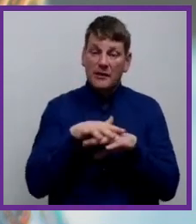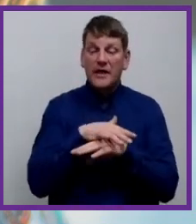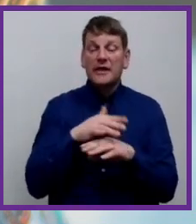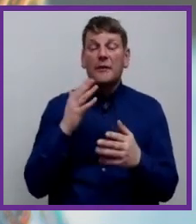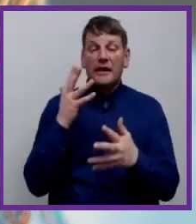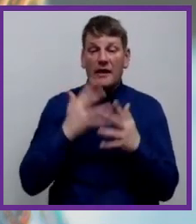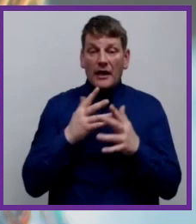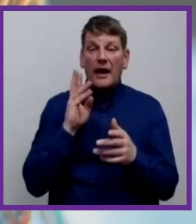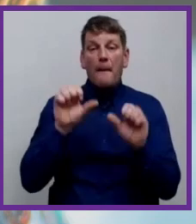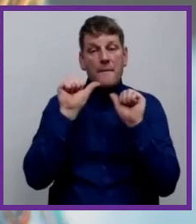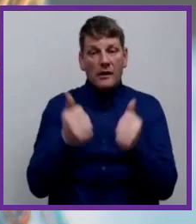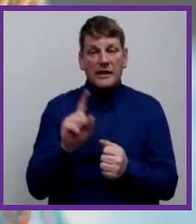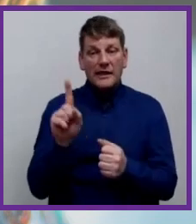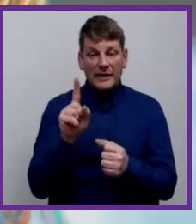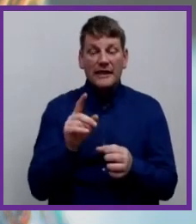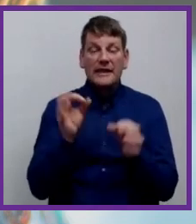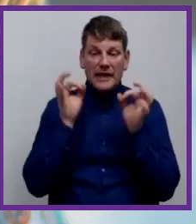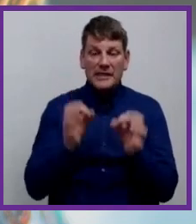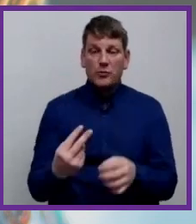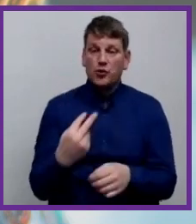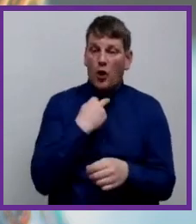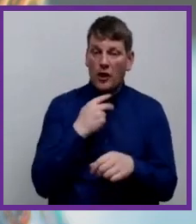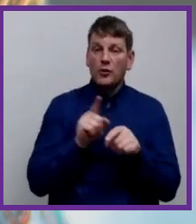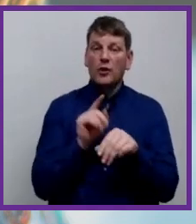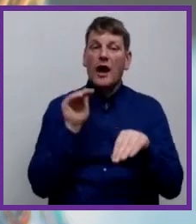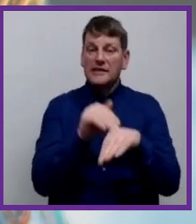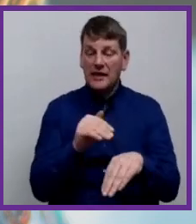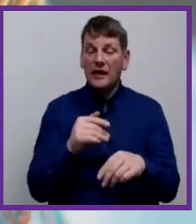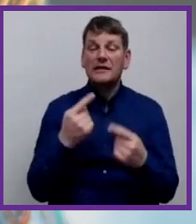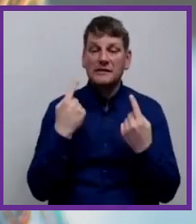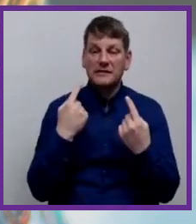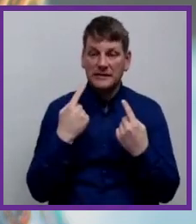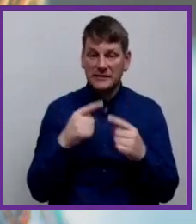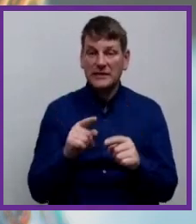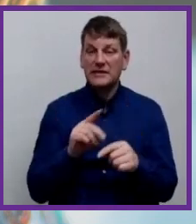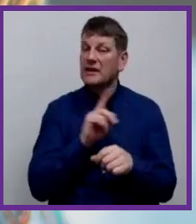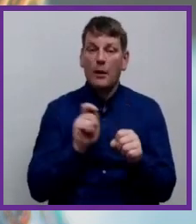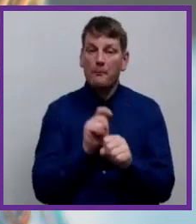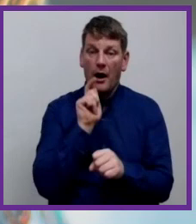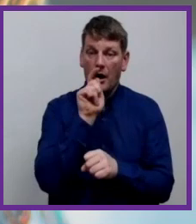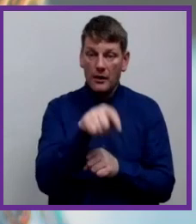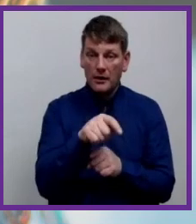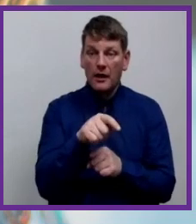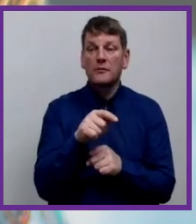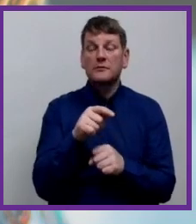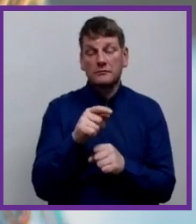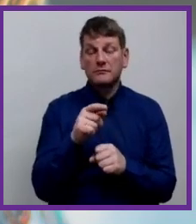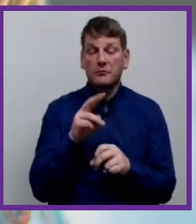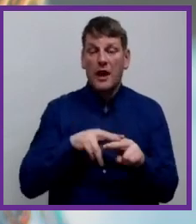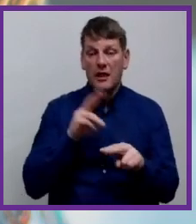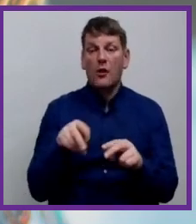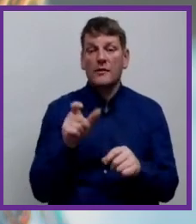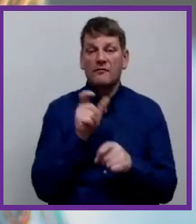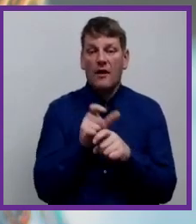ka māslē ir tiesības šokēt un aizskart, cik tā tas, protams, nepārkāpj pieļaujumās vārdu